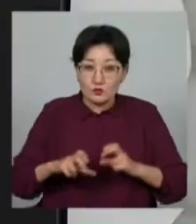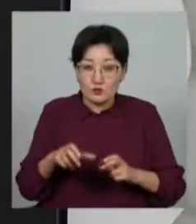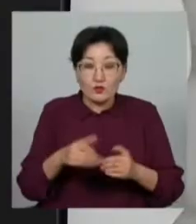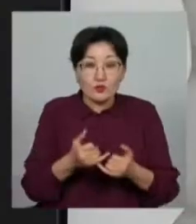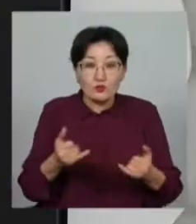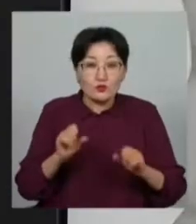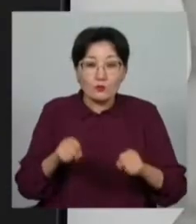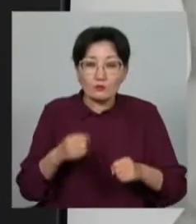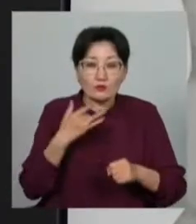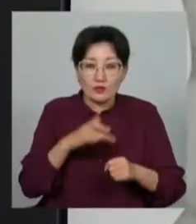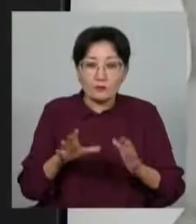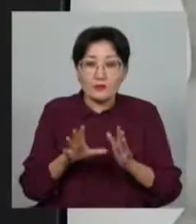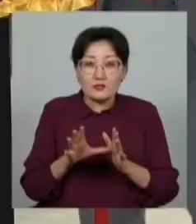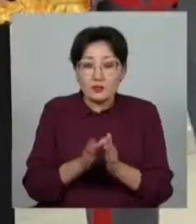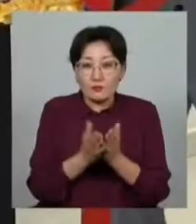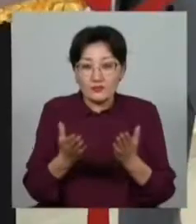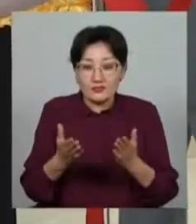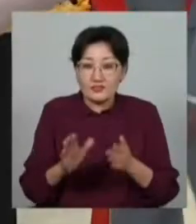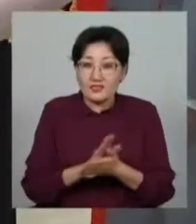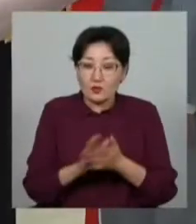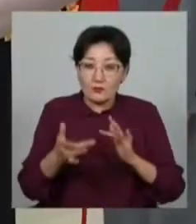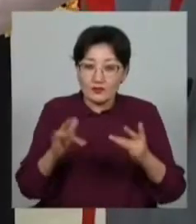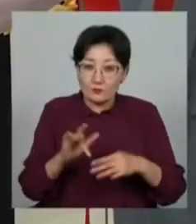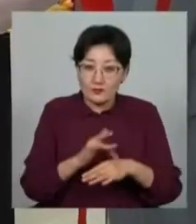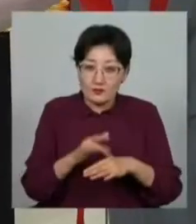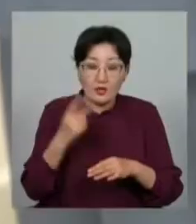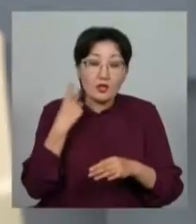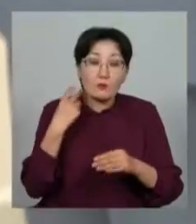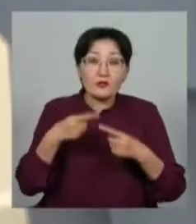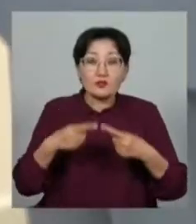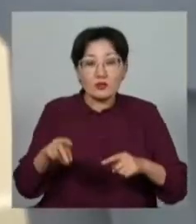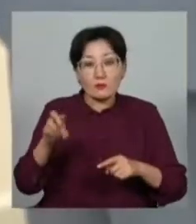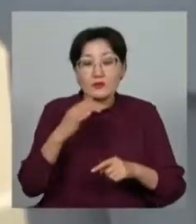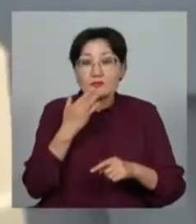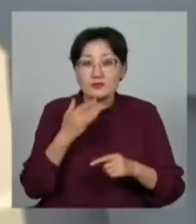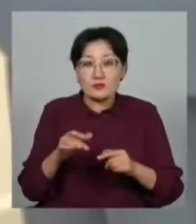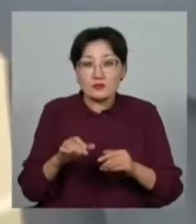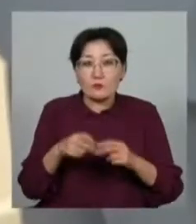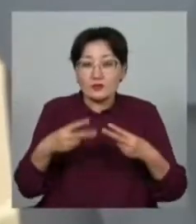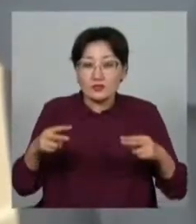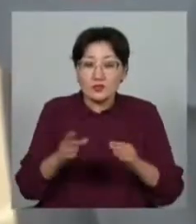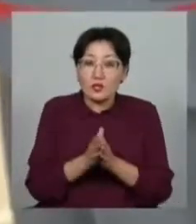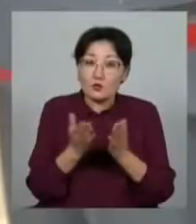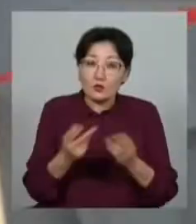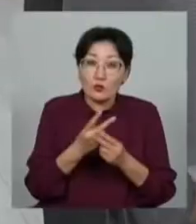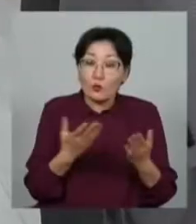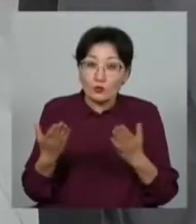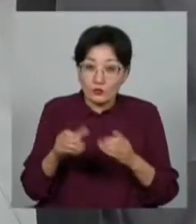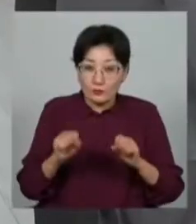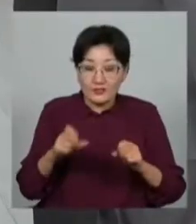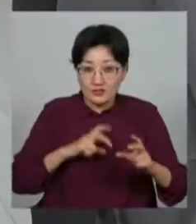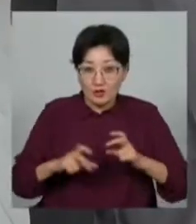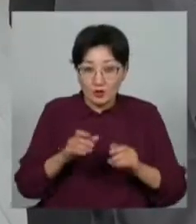көп. Мұнда электрондық кітаптар мен тегін интернет қызметі, ағылшын және өзге де шет тілдеріндегі көркем әдебиетпен танысуға болады.